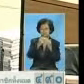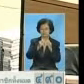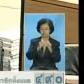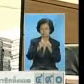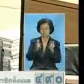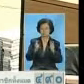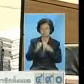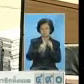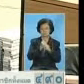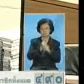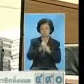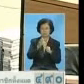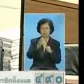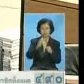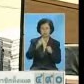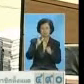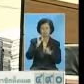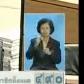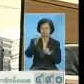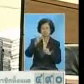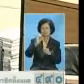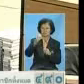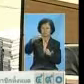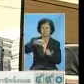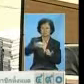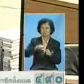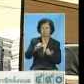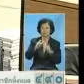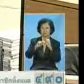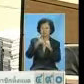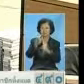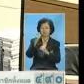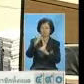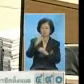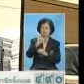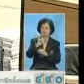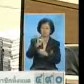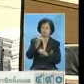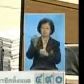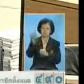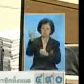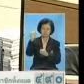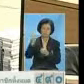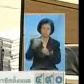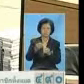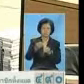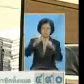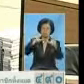ากตลาดโลกราคายางไม่ดีหรืออาจจะเนื่องจากรัฐบาลสมัยนั้นบริหารไม่เป็นผมไม่ทราบเห